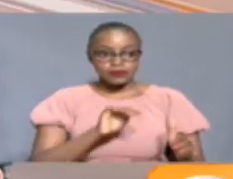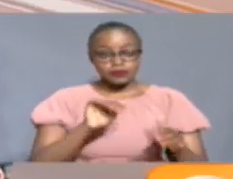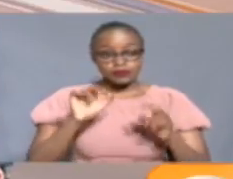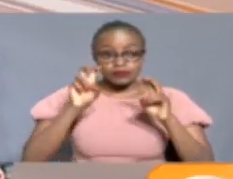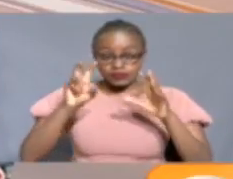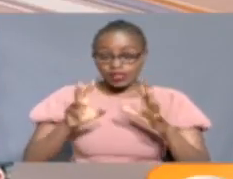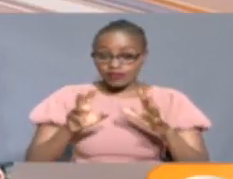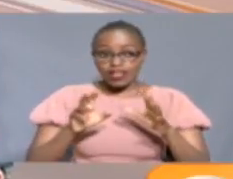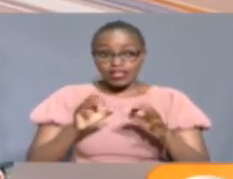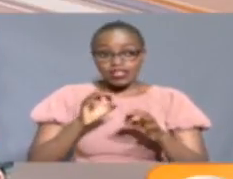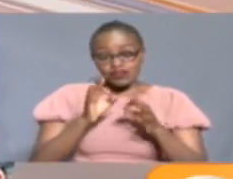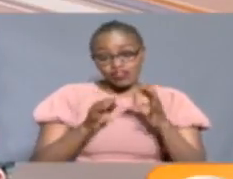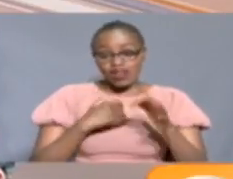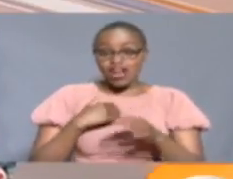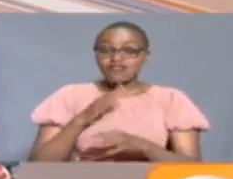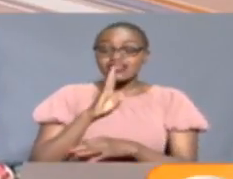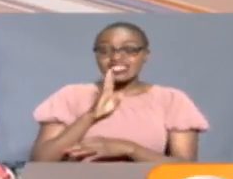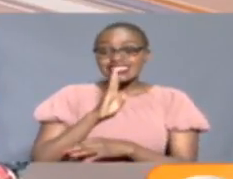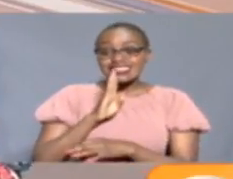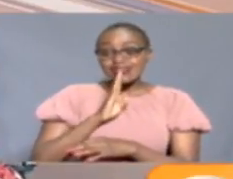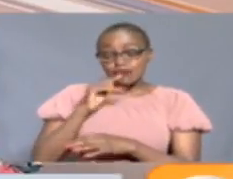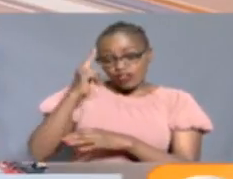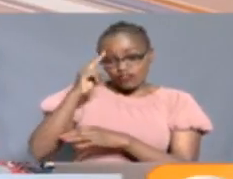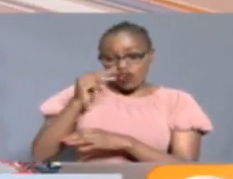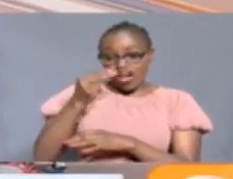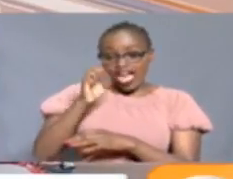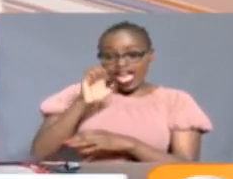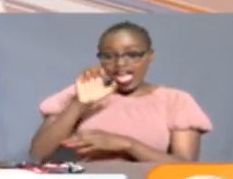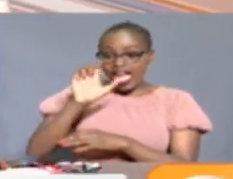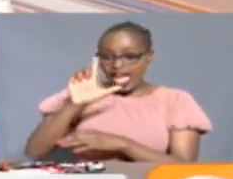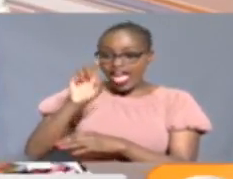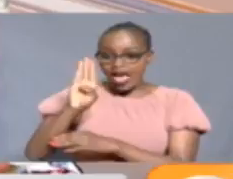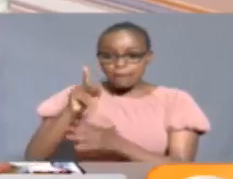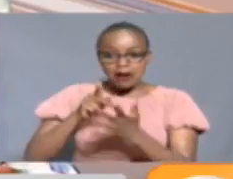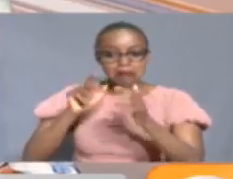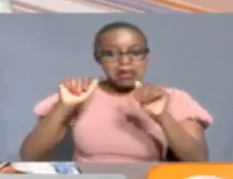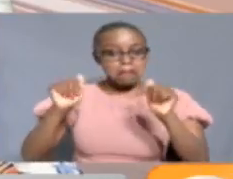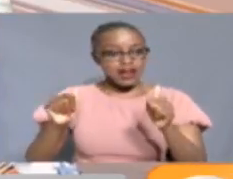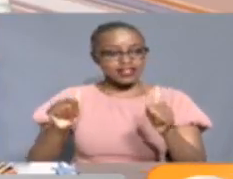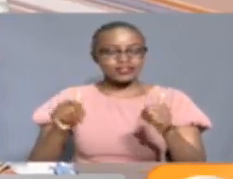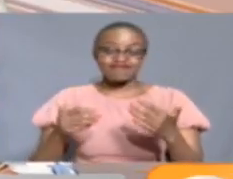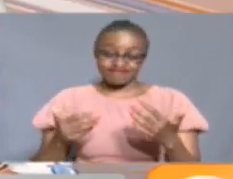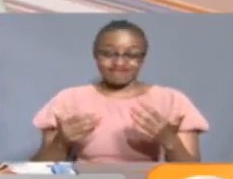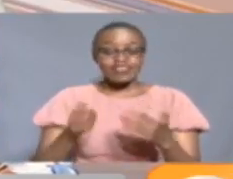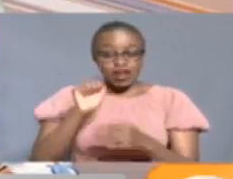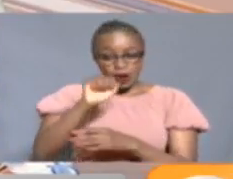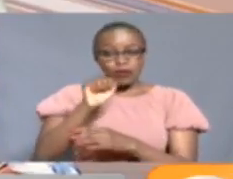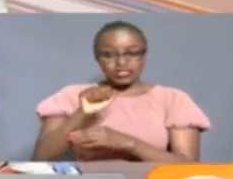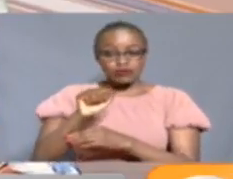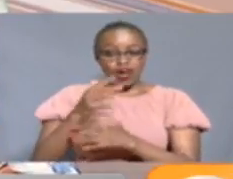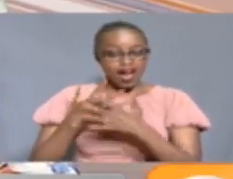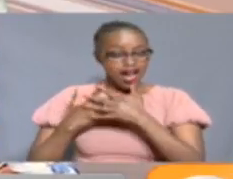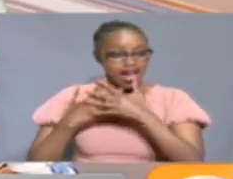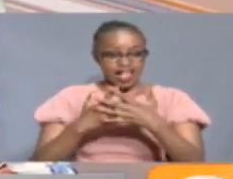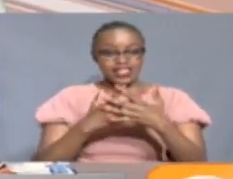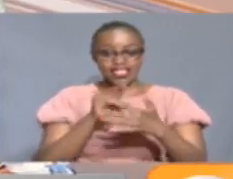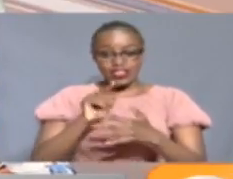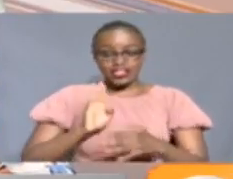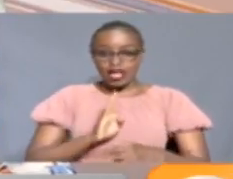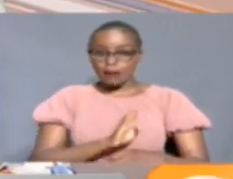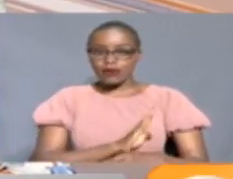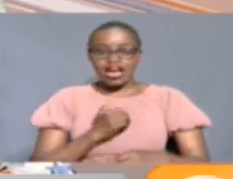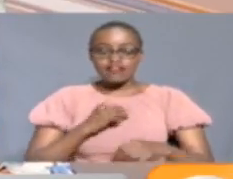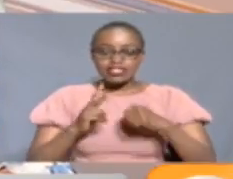Tazamaji, endapo una deni la bodi ya mikopo ya elimu HELB na hujalipa deni lako, basi huenda ukakamatwa. Bodi hiyo inawadai wa